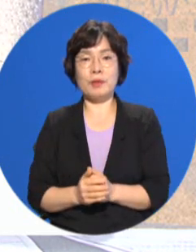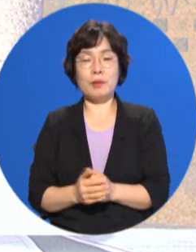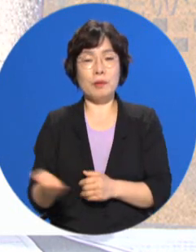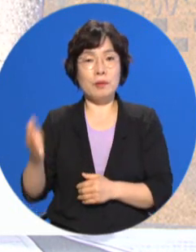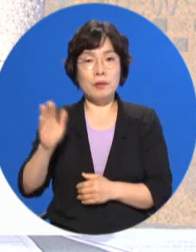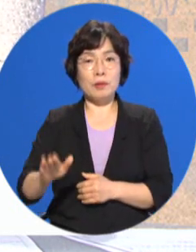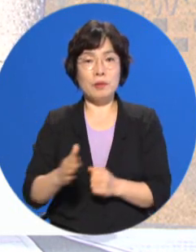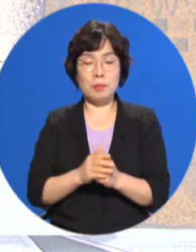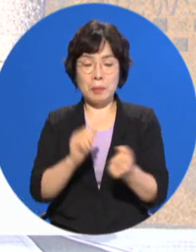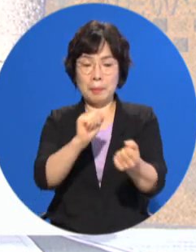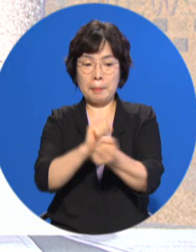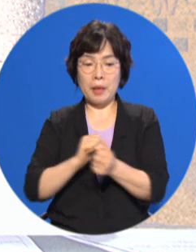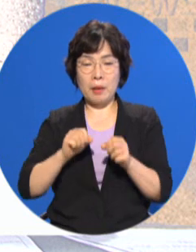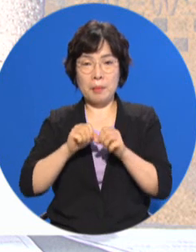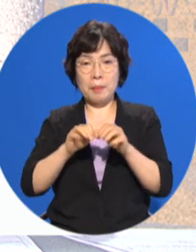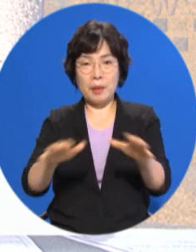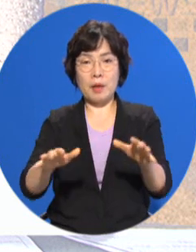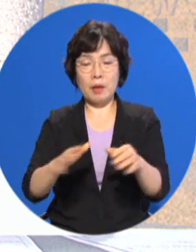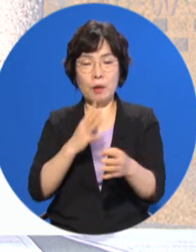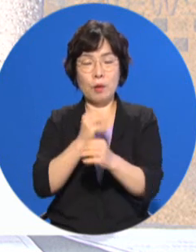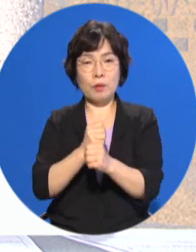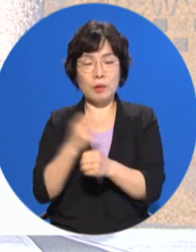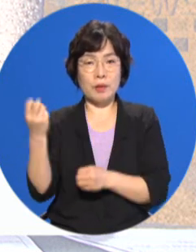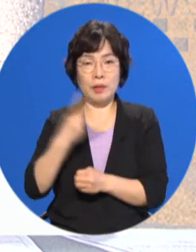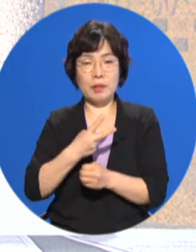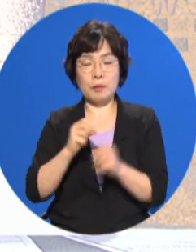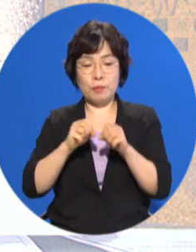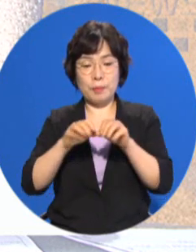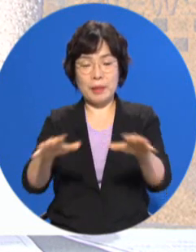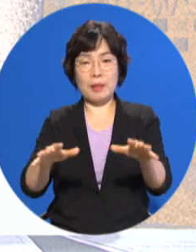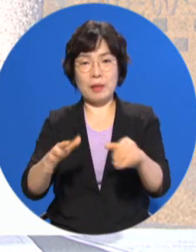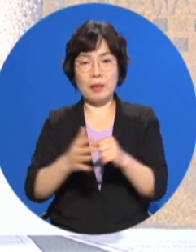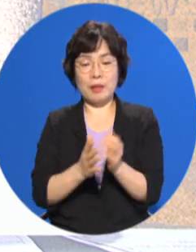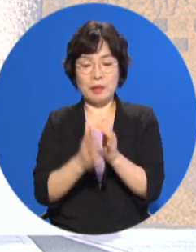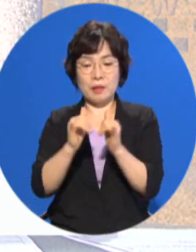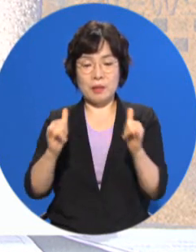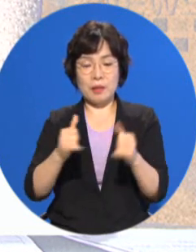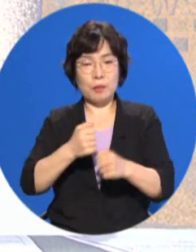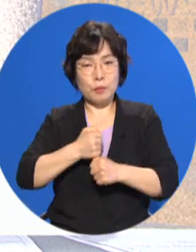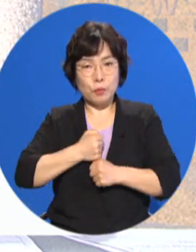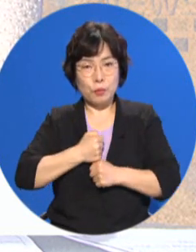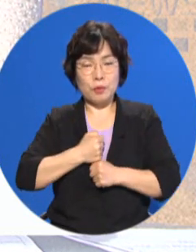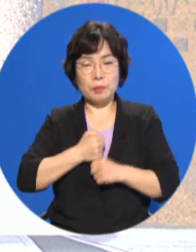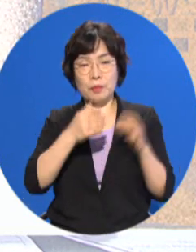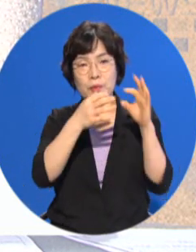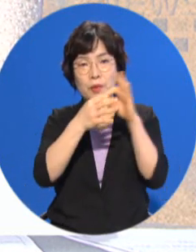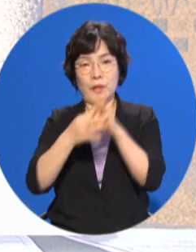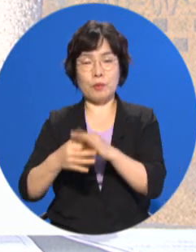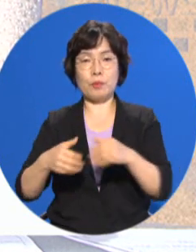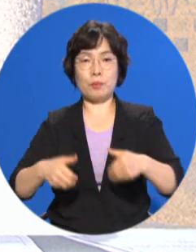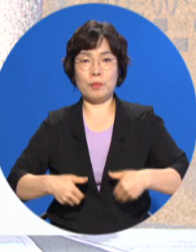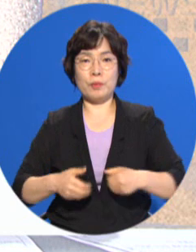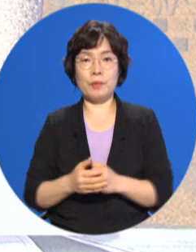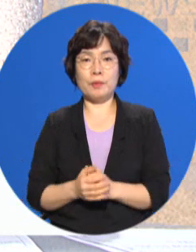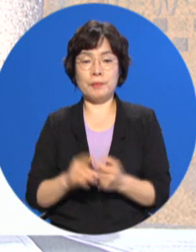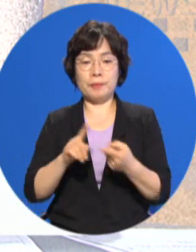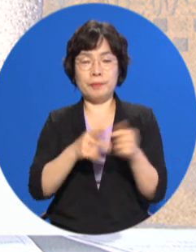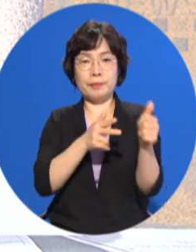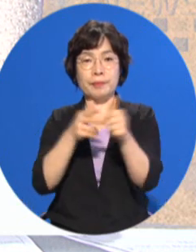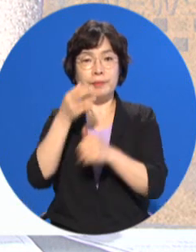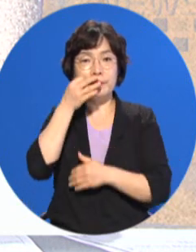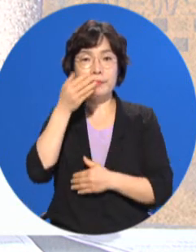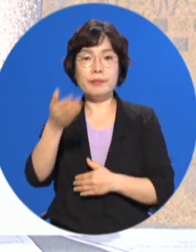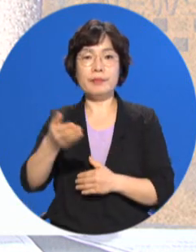하지만 감염병 확산 사태가 언제든 재발할 수 있어서 시민들의 경계심이 여전히 절실합니다. 문영철 기자가